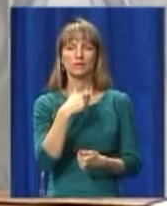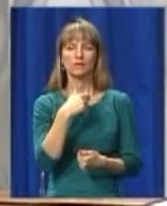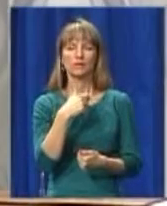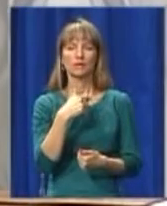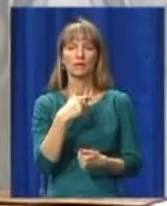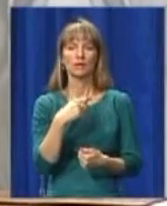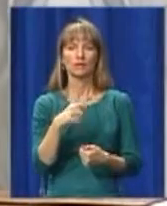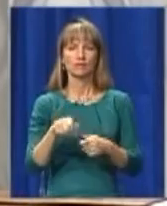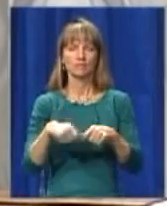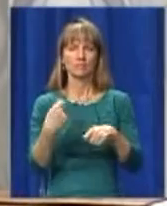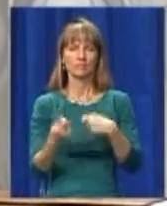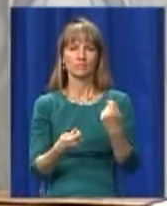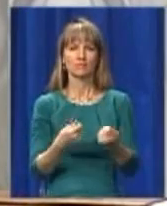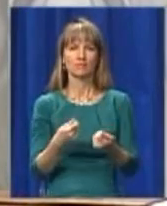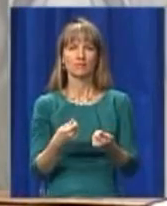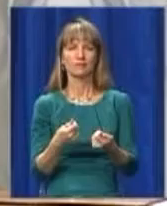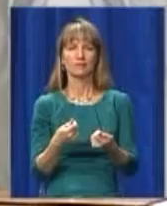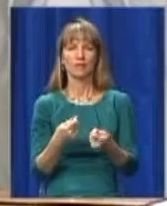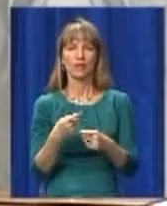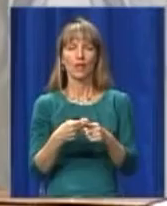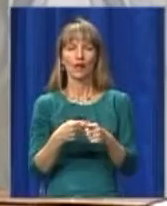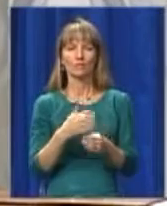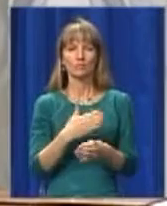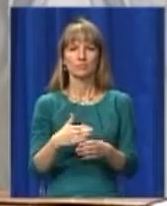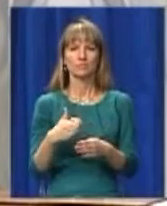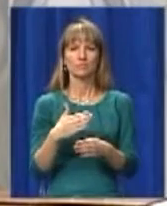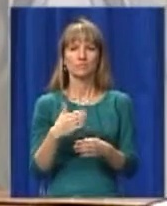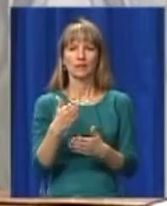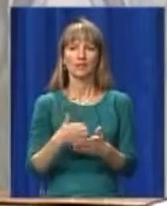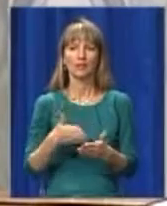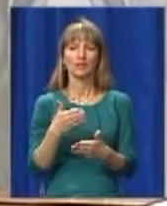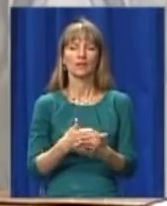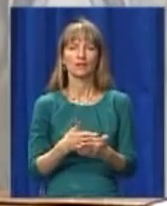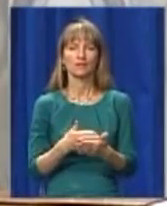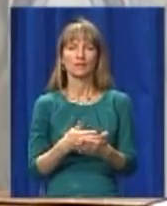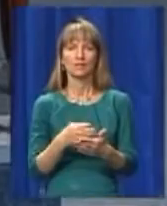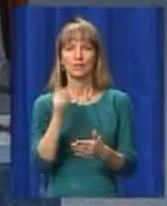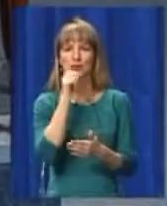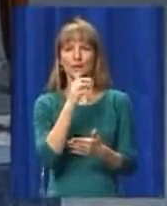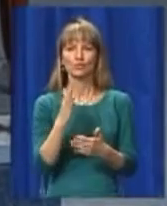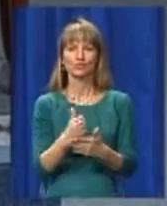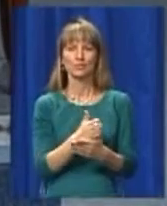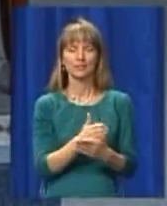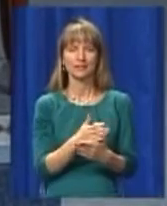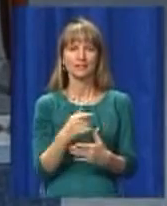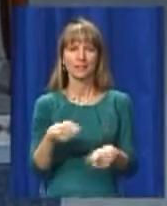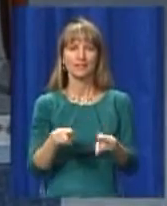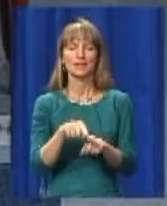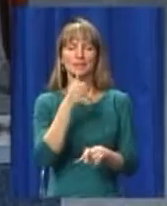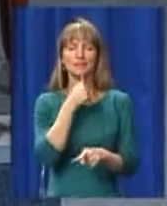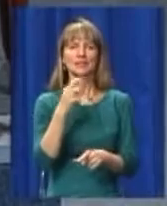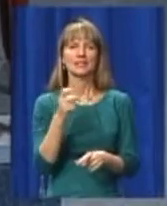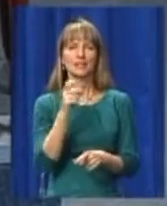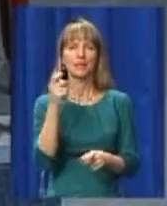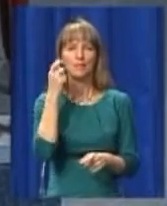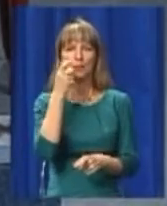його із фантика, там, ножом його соскрібаю, от, ріжу, ну, там, на якісь мелкі часті. Оце ти такі проводиш експерименти з